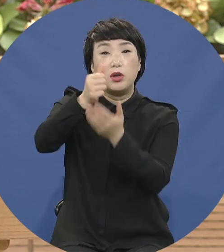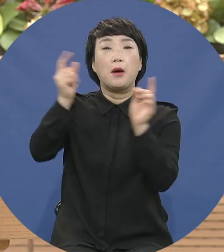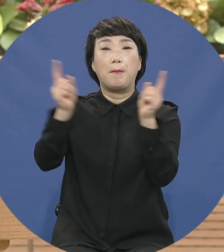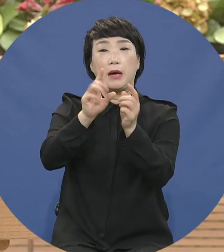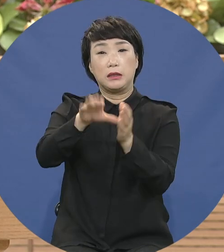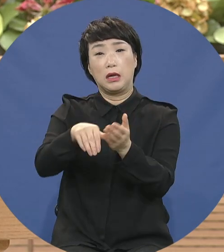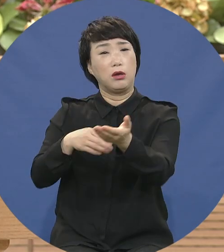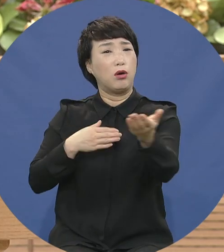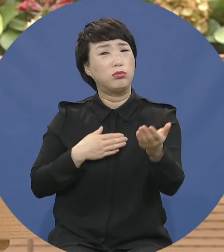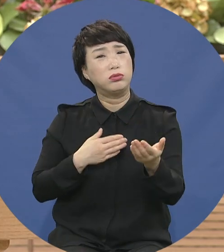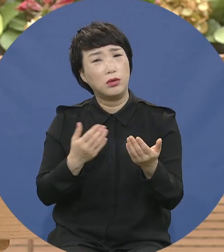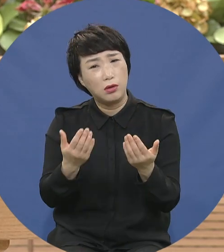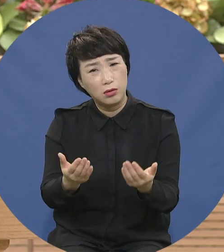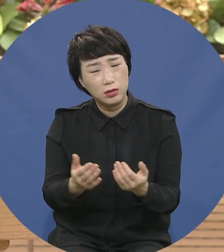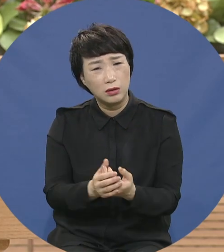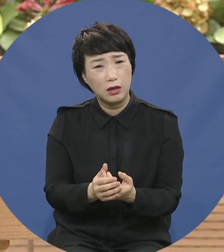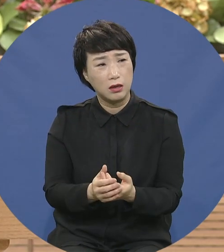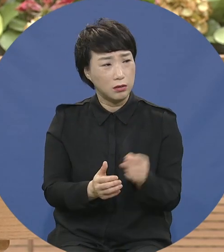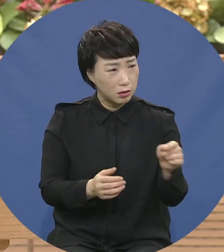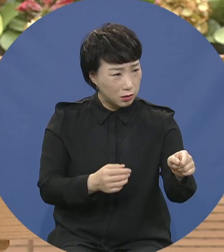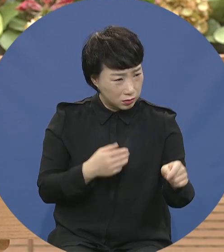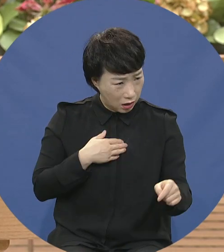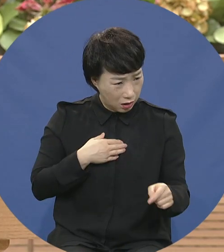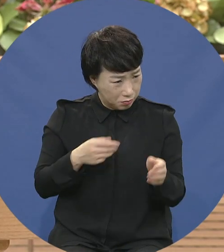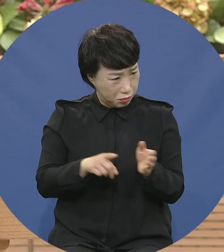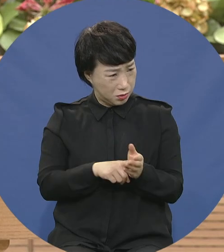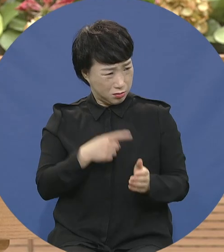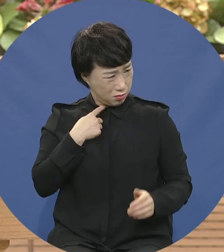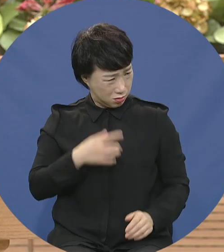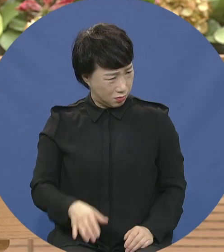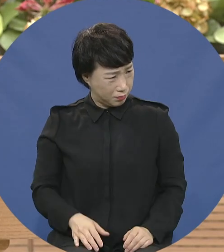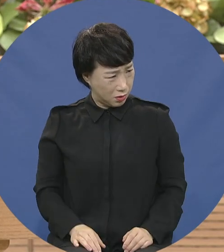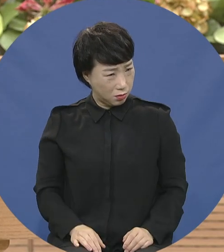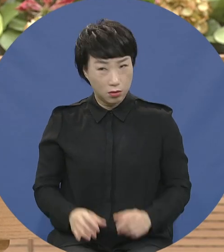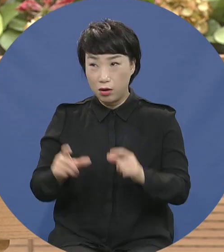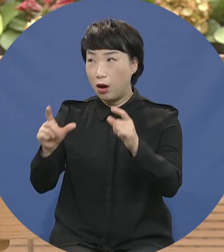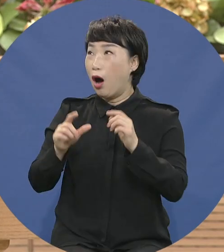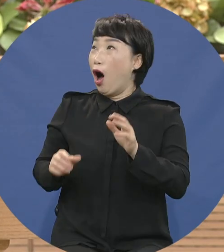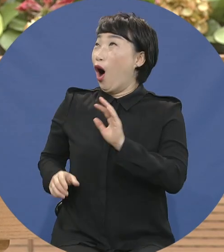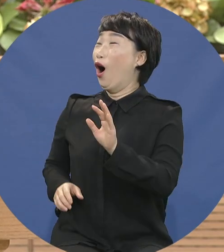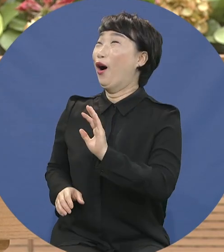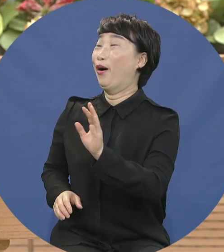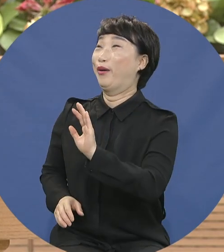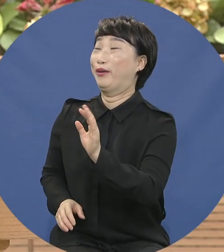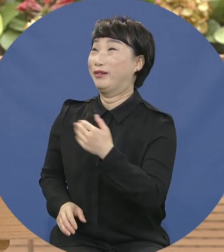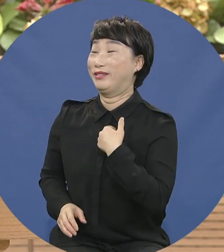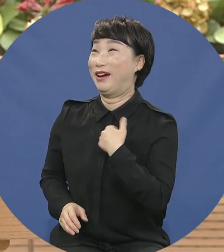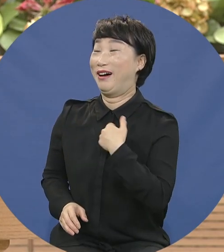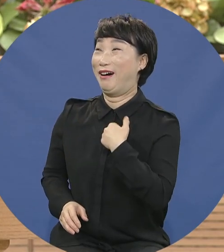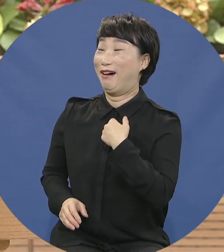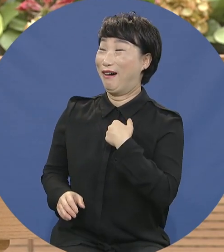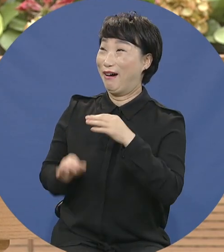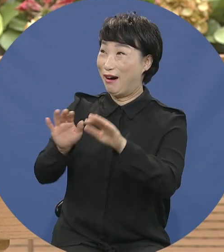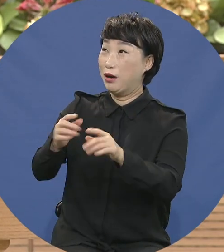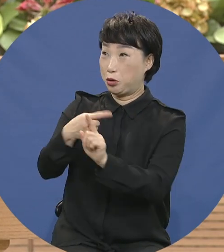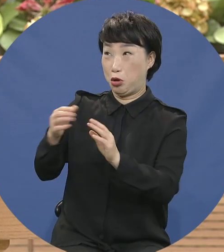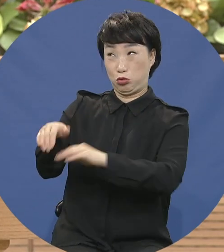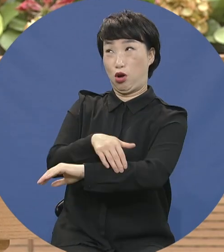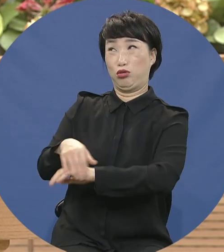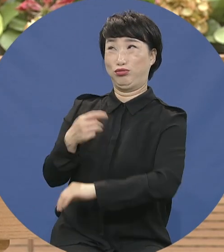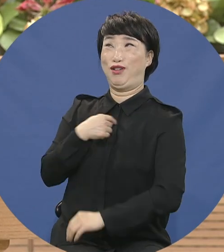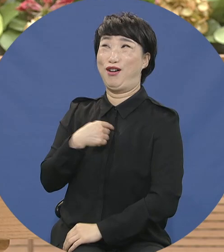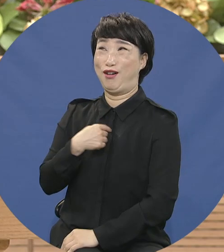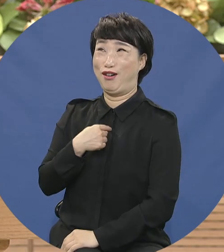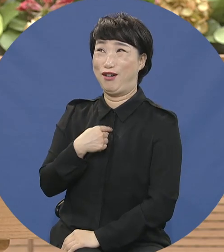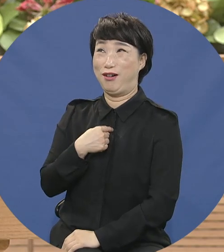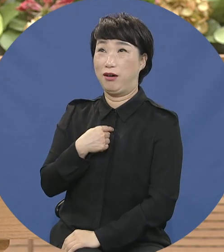만나는 그날 너는 나를 믿은 사실이 없어. 아닙니다. 저는 그래도 교회